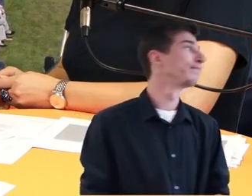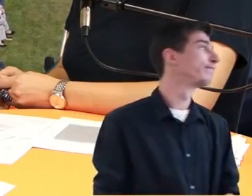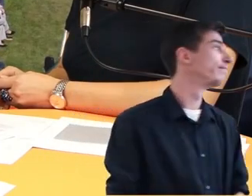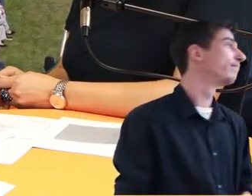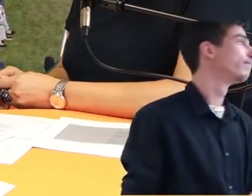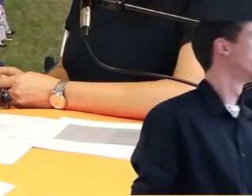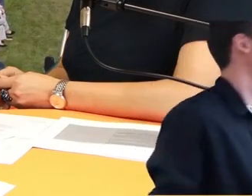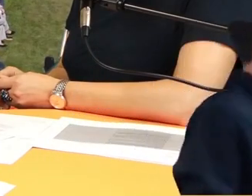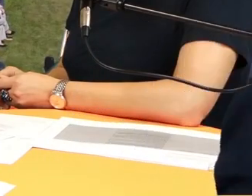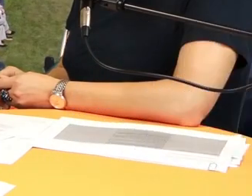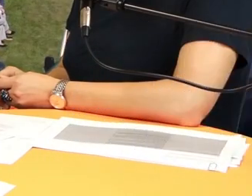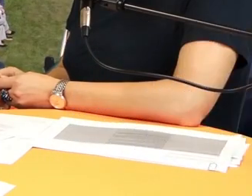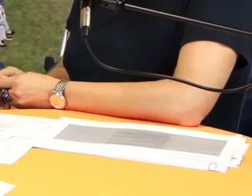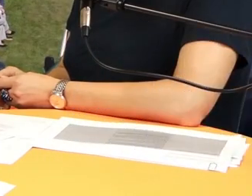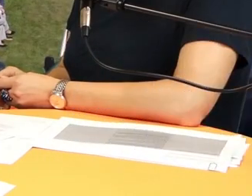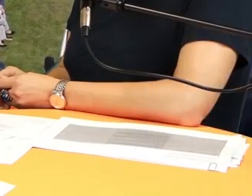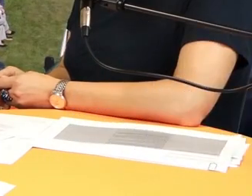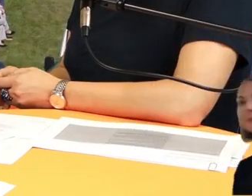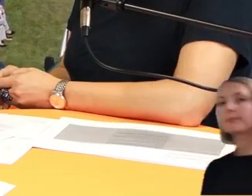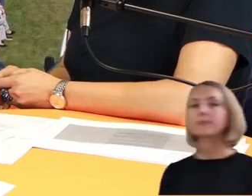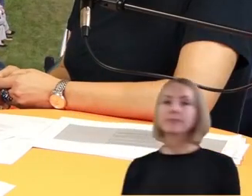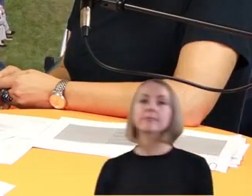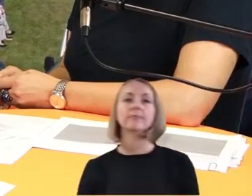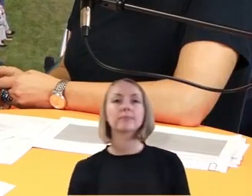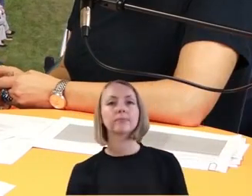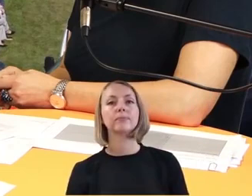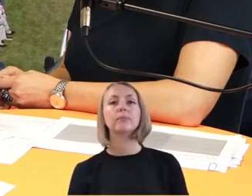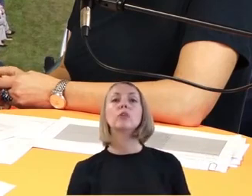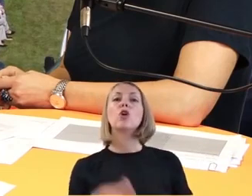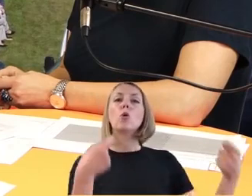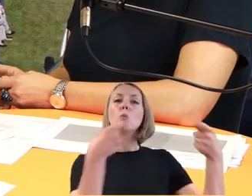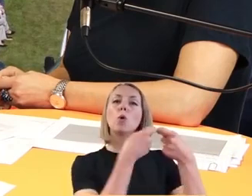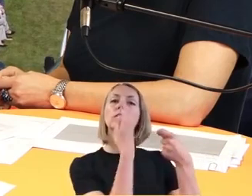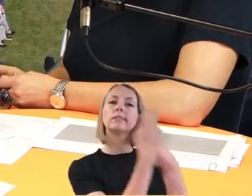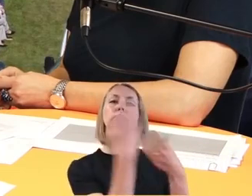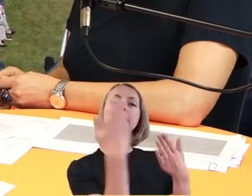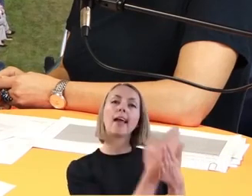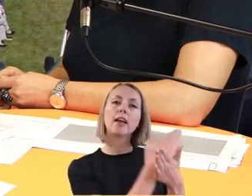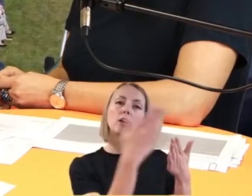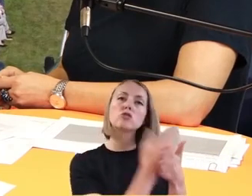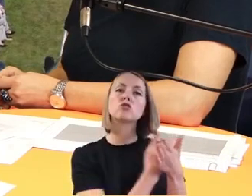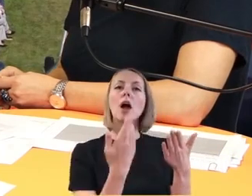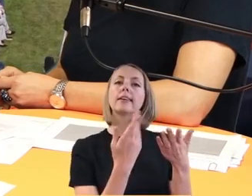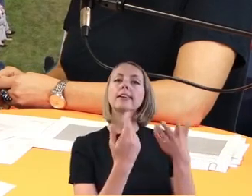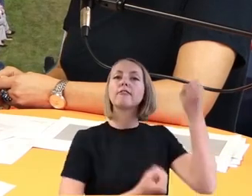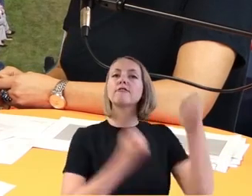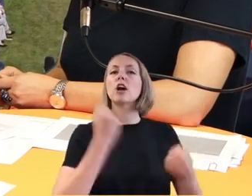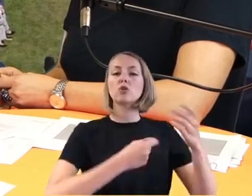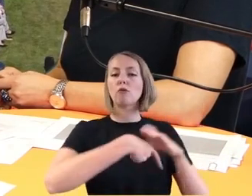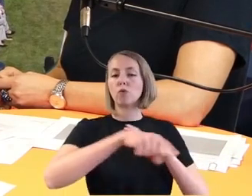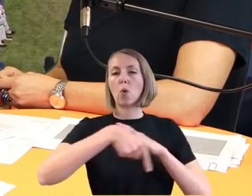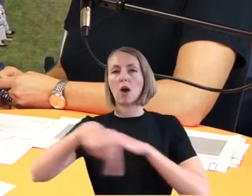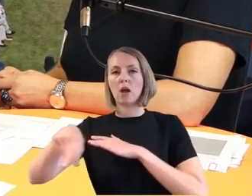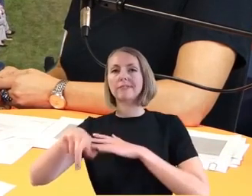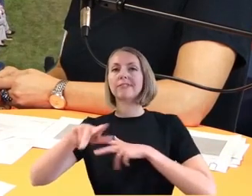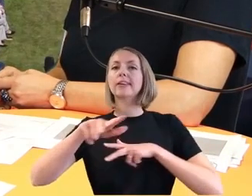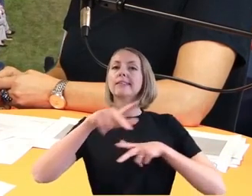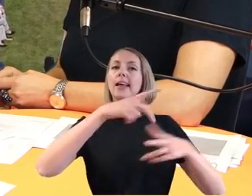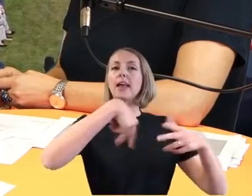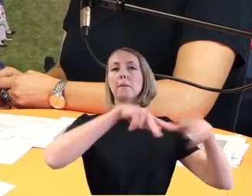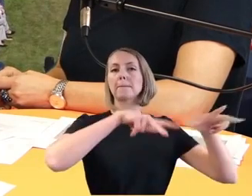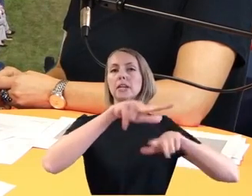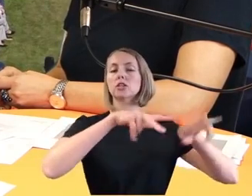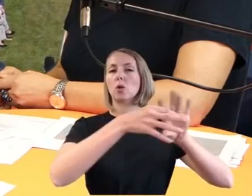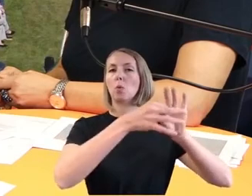Zugewiesen werden die Fahrzeuge dann vom Bund an die jeweiligen Innenministerien nach dem festgelegten Schlüssel. Und die Innenministerien haben die